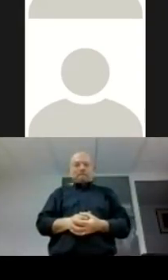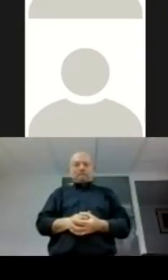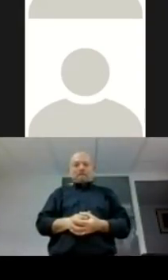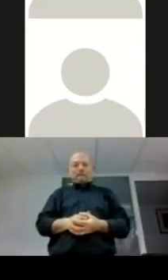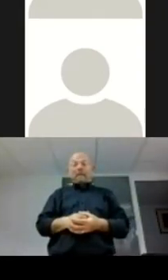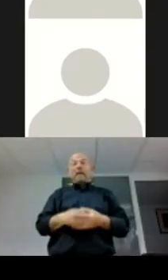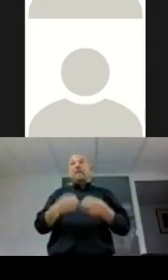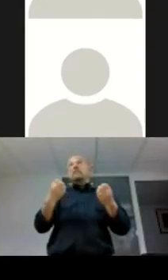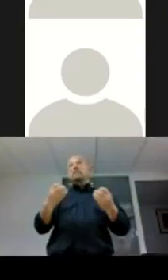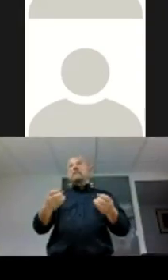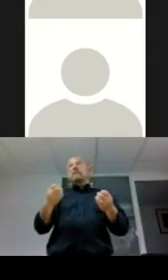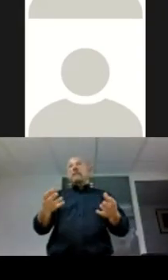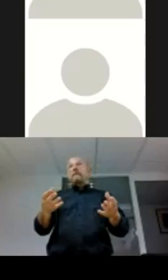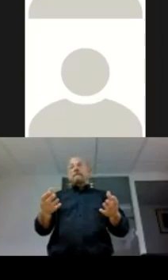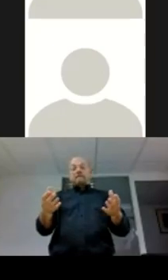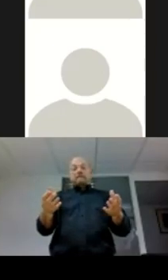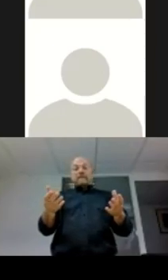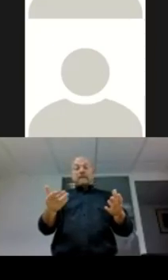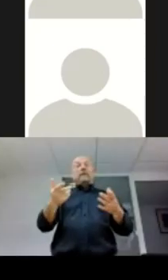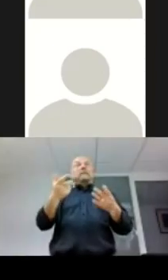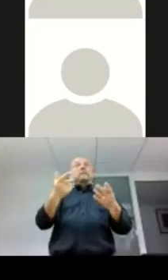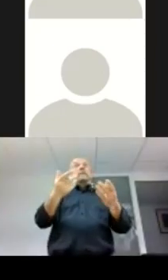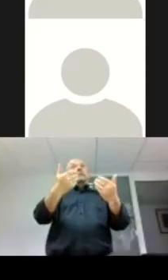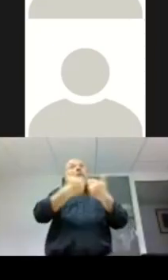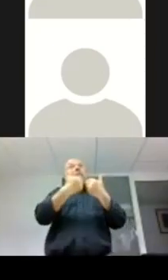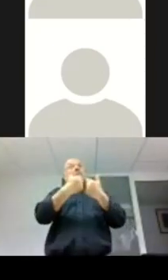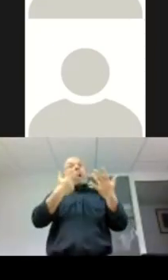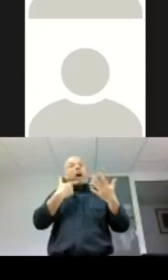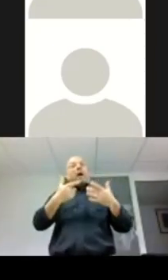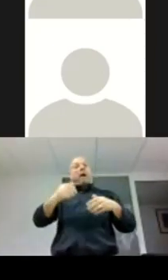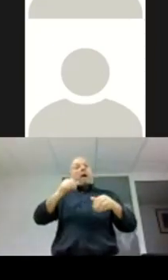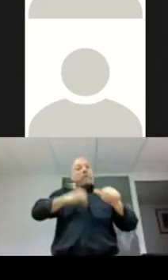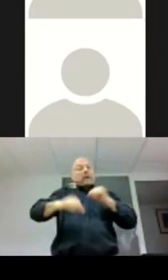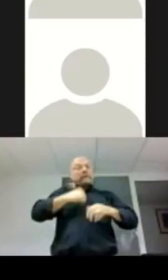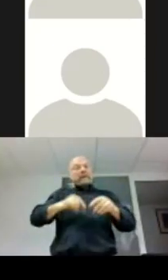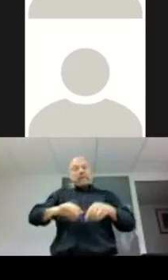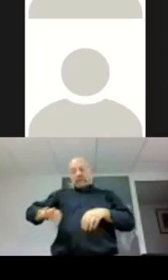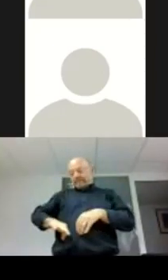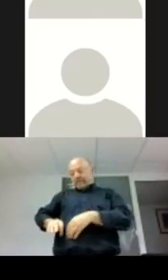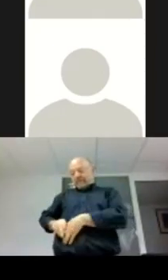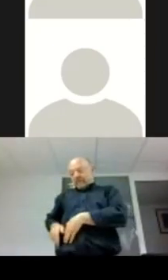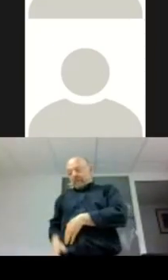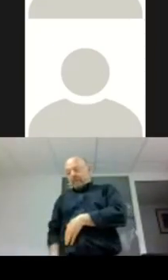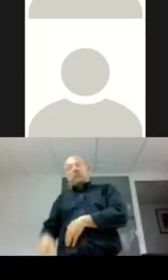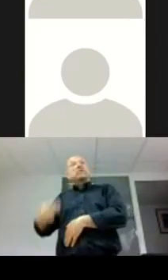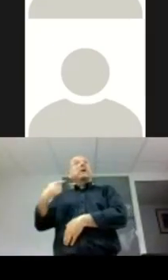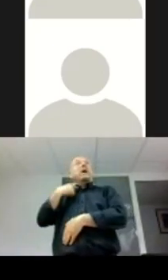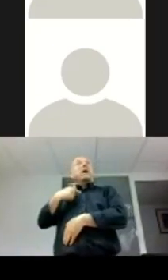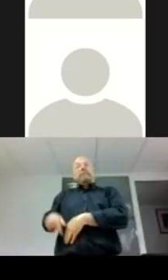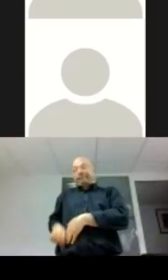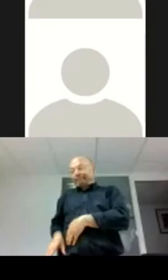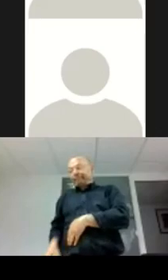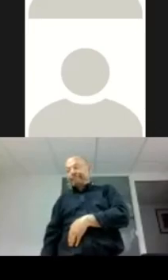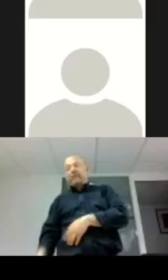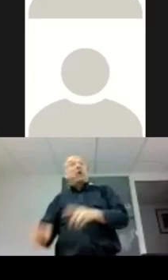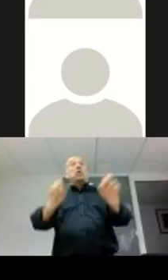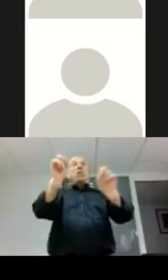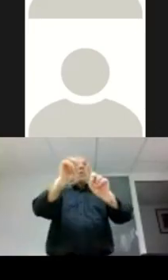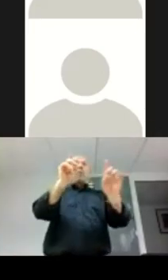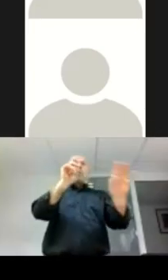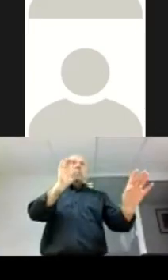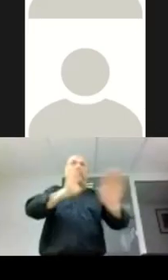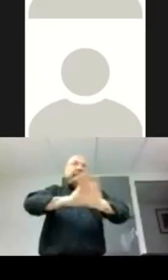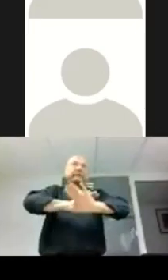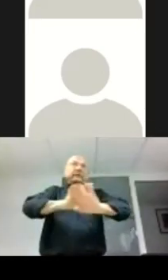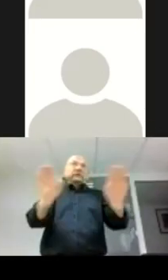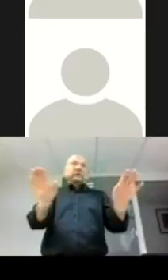qui arrive en consultation, c'est la question de savoir si on aura une poche après cette chirurgie du côlon. Et